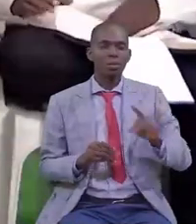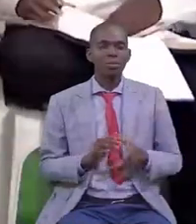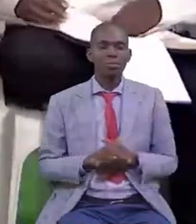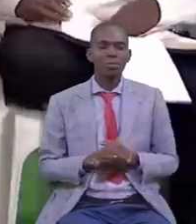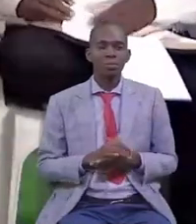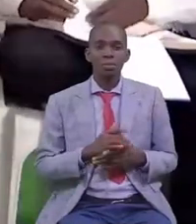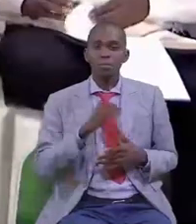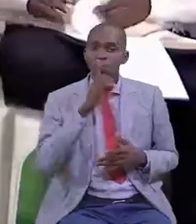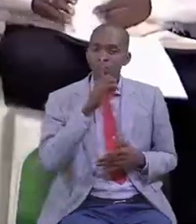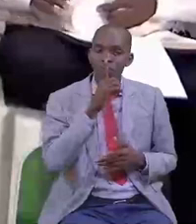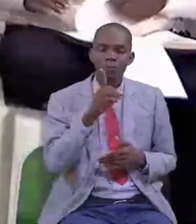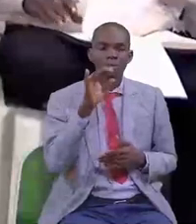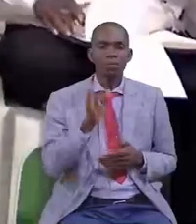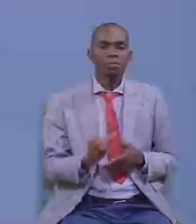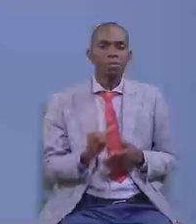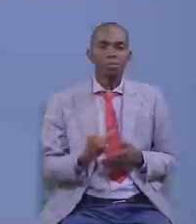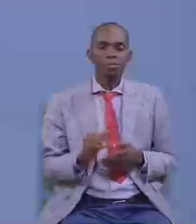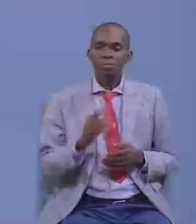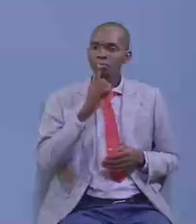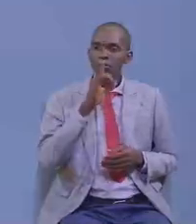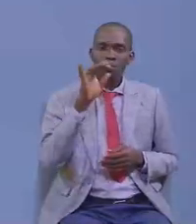Réellement, certainement,